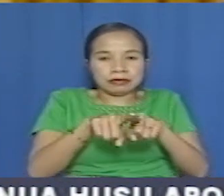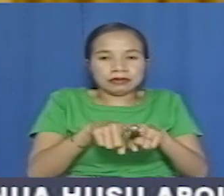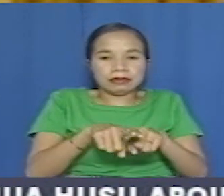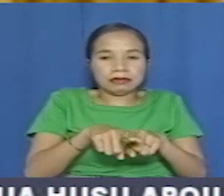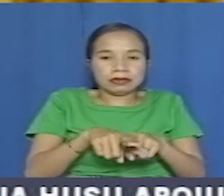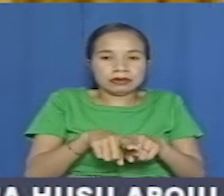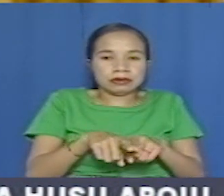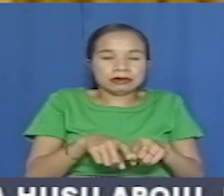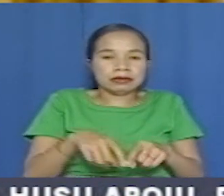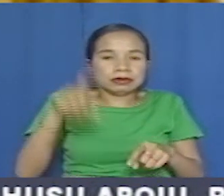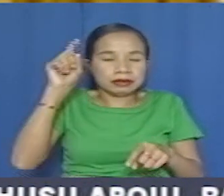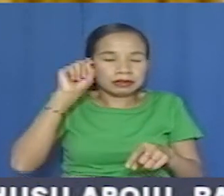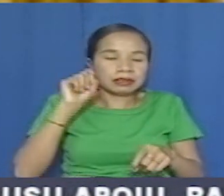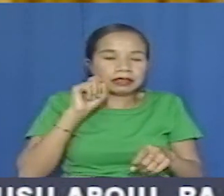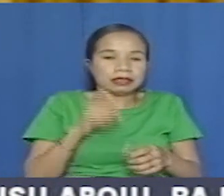wangida lebele konfia